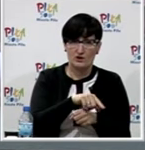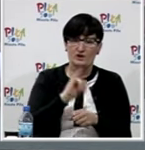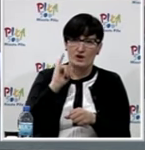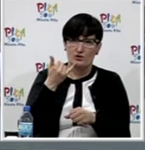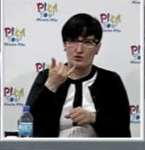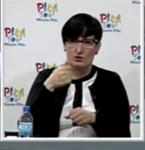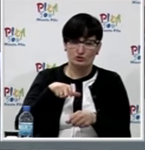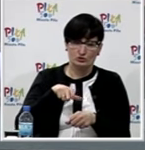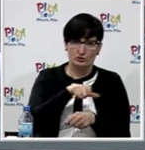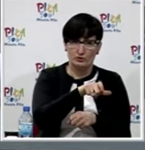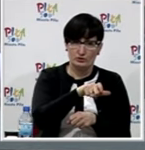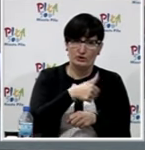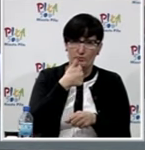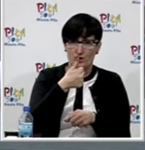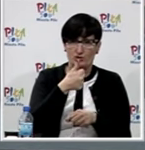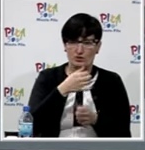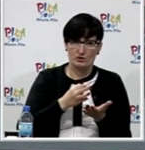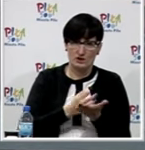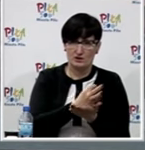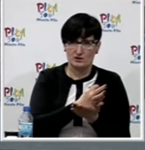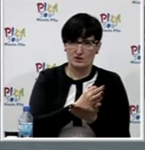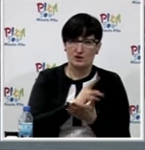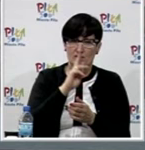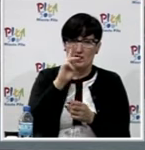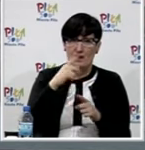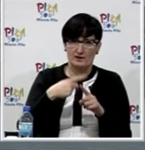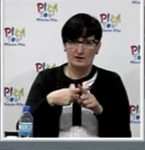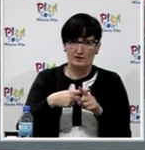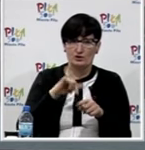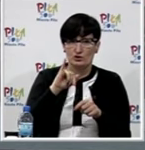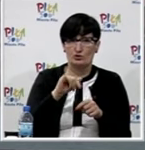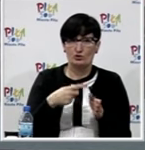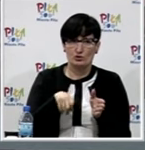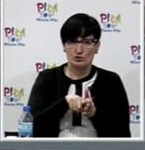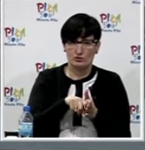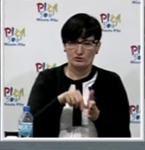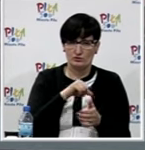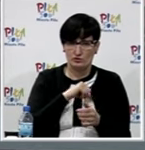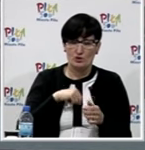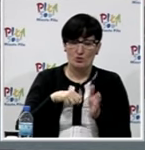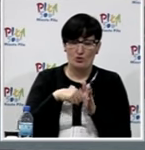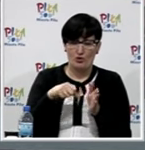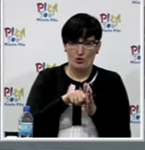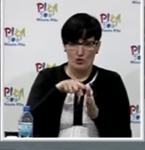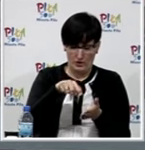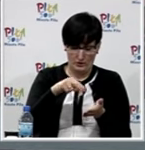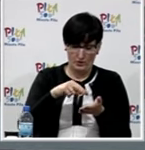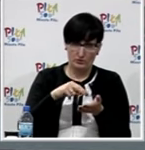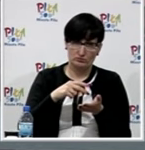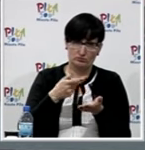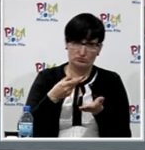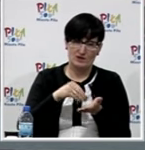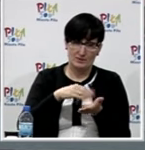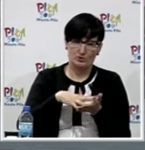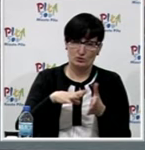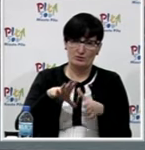pieszojezdne z symbolem KX. I dostosowując się do tego zapisu w planie,